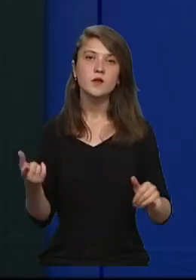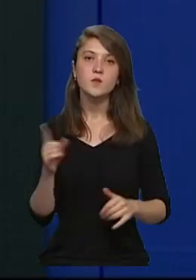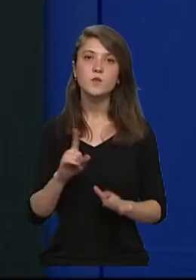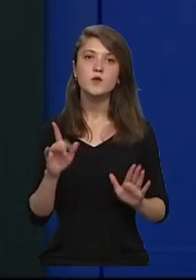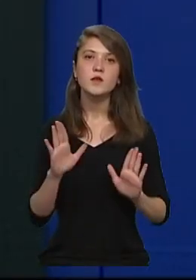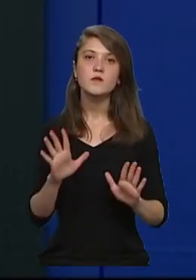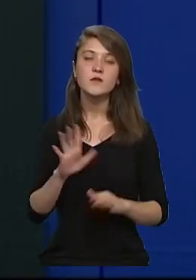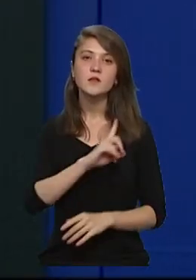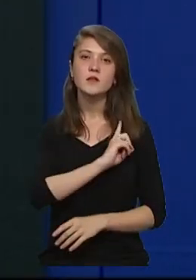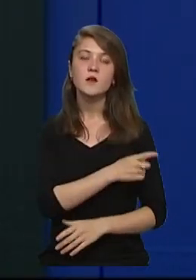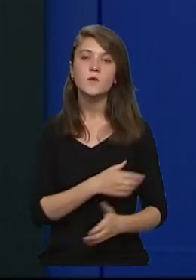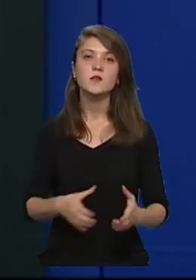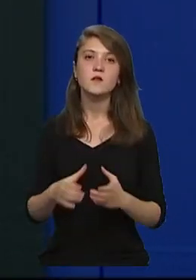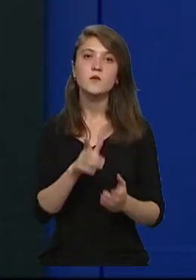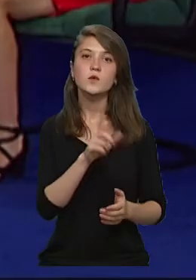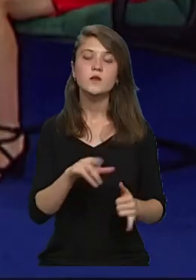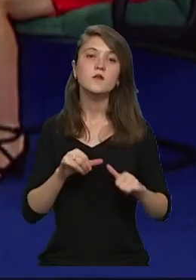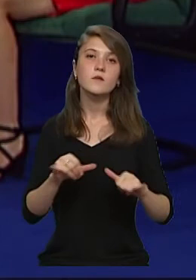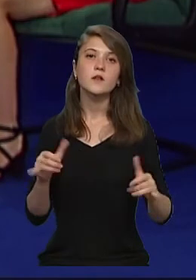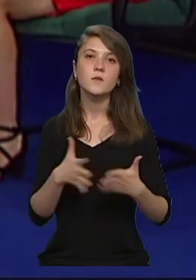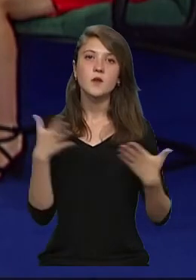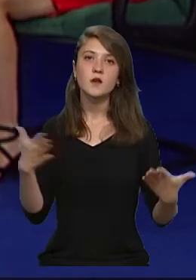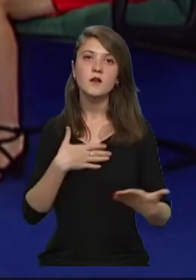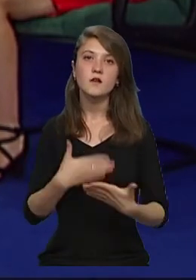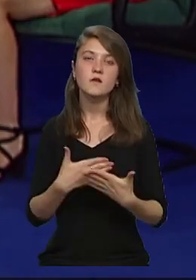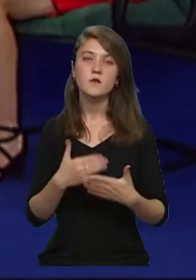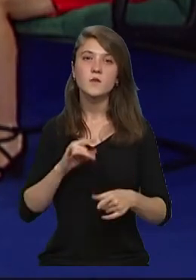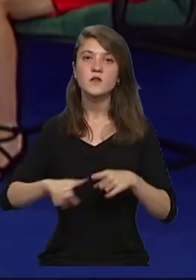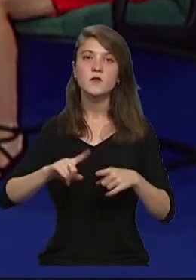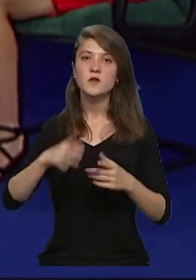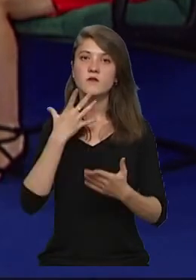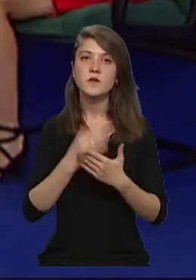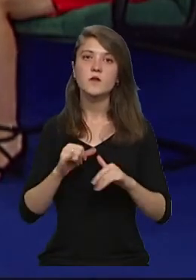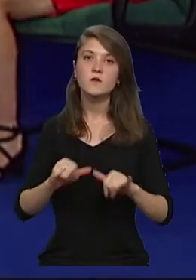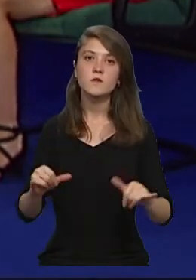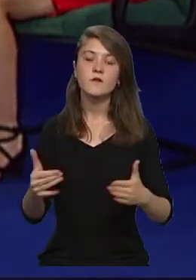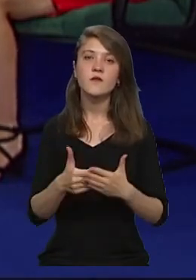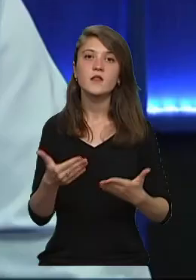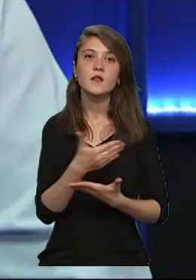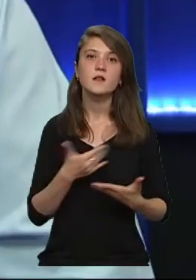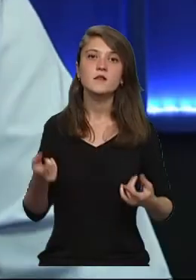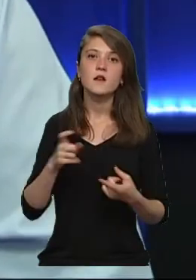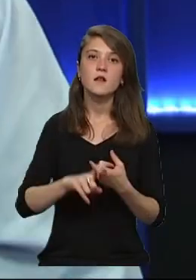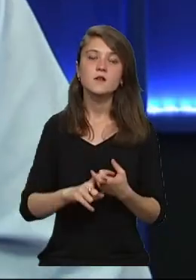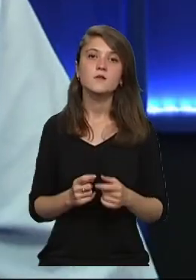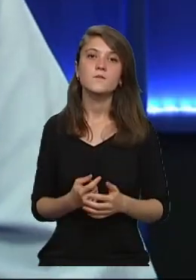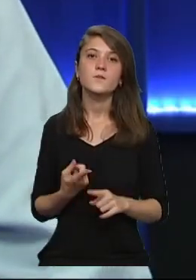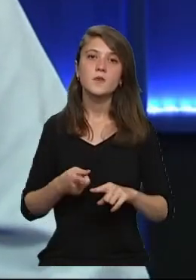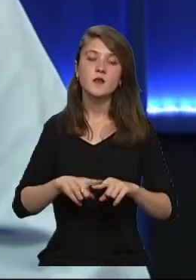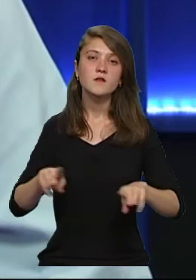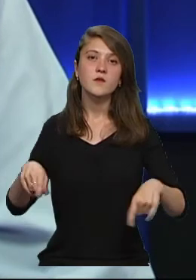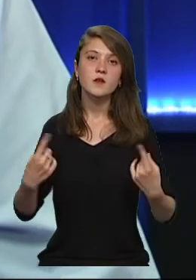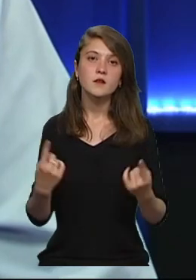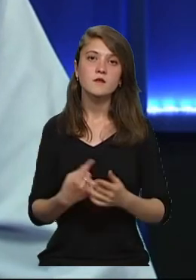тільки в сильному середовищі людина розвивається більш активно і пришвидшує свій розвиток. Тому від нас залежить створити оце